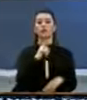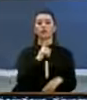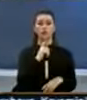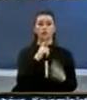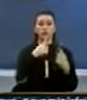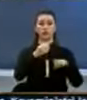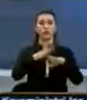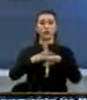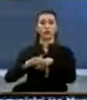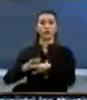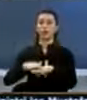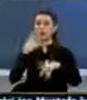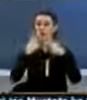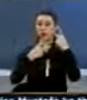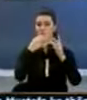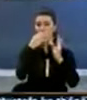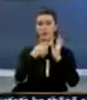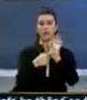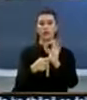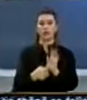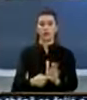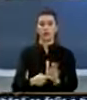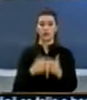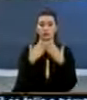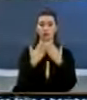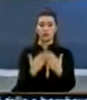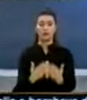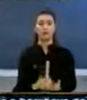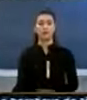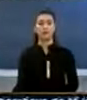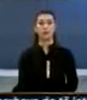cilat do të raportojnë dhe sigurisht që ne do të marrim masat. Ju falenderoj.